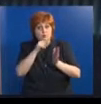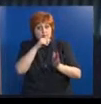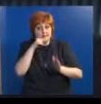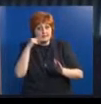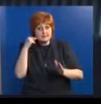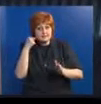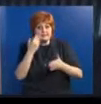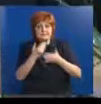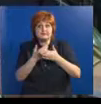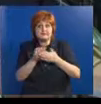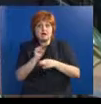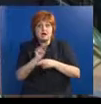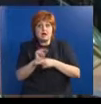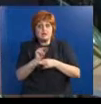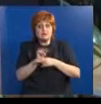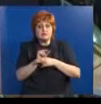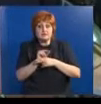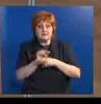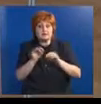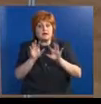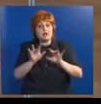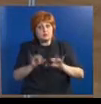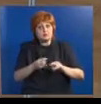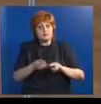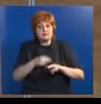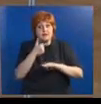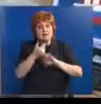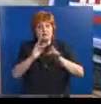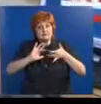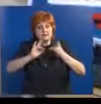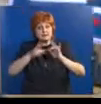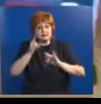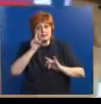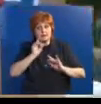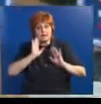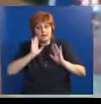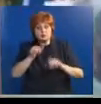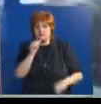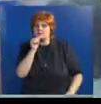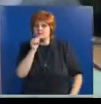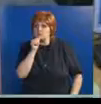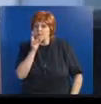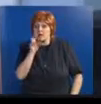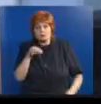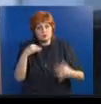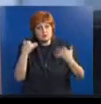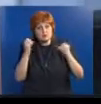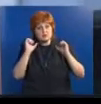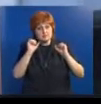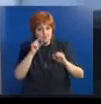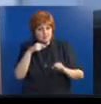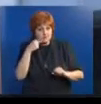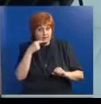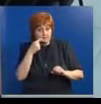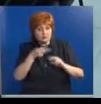Пособие предназначено для обучения азам работы на компьютере, а главное – в интернете. Пока оно только проходит тестирование, но уже сейчас можно смело говорить